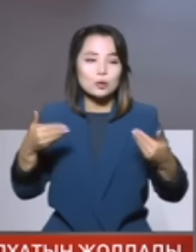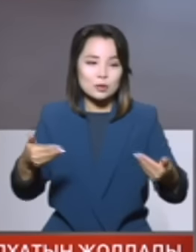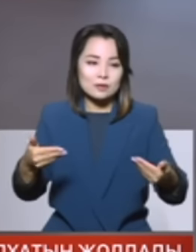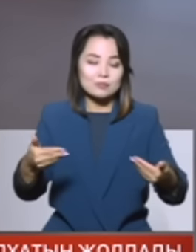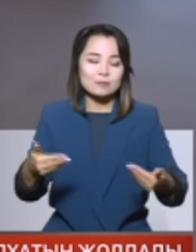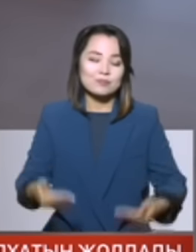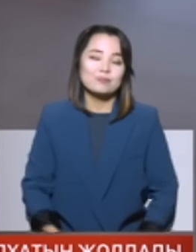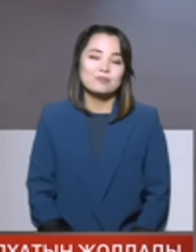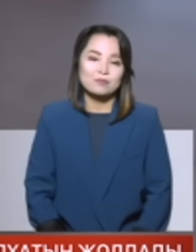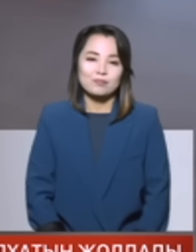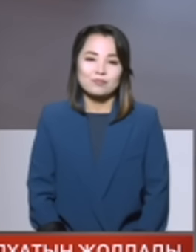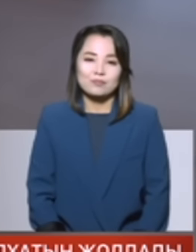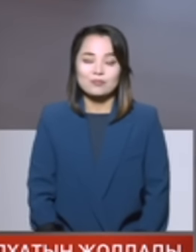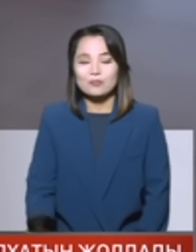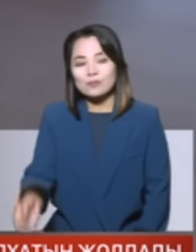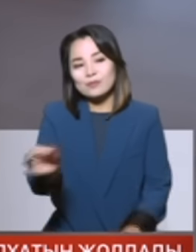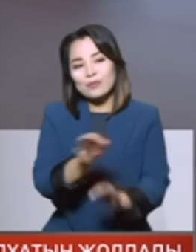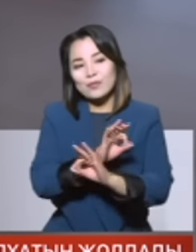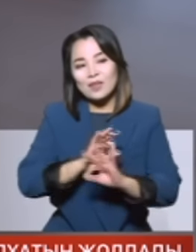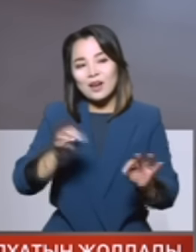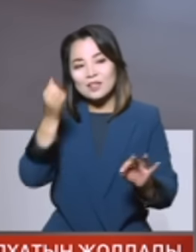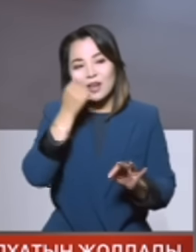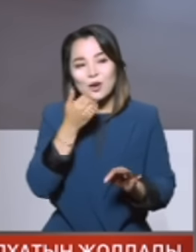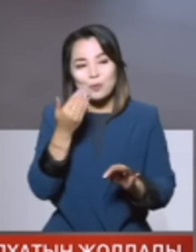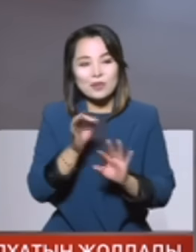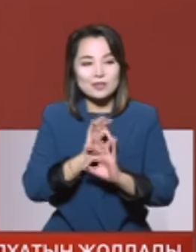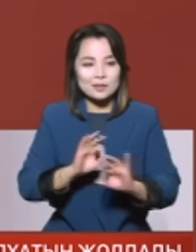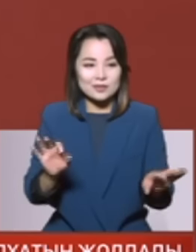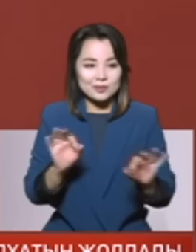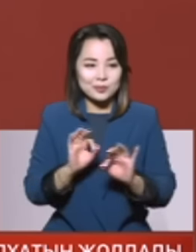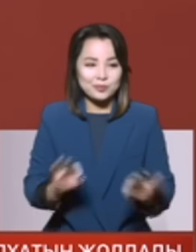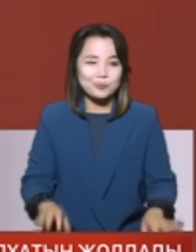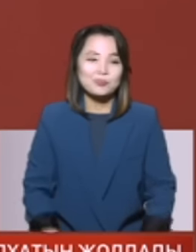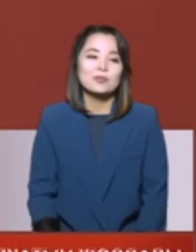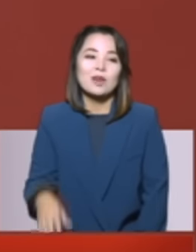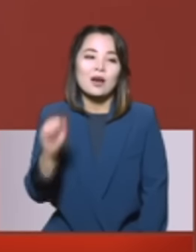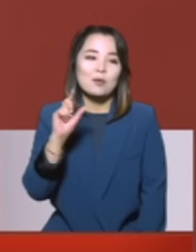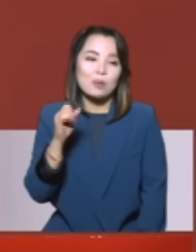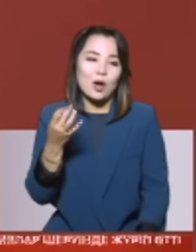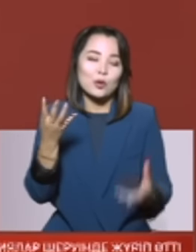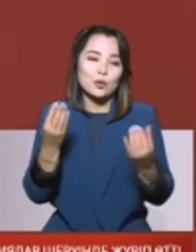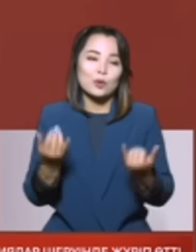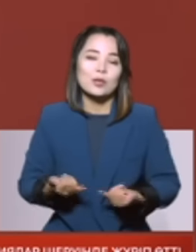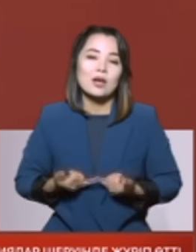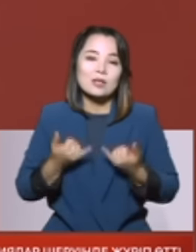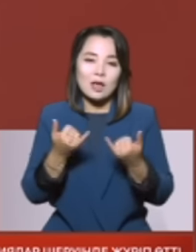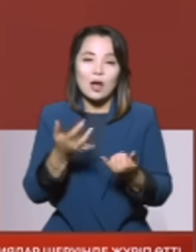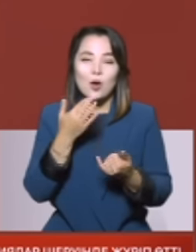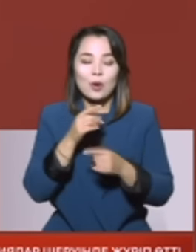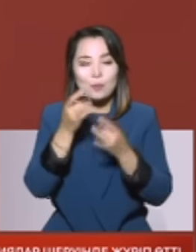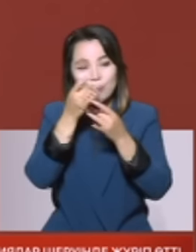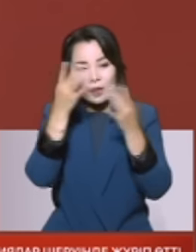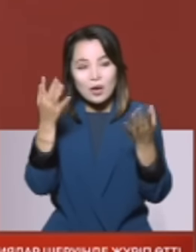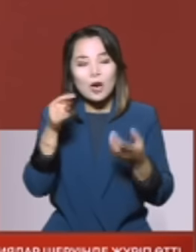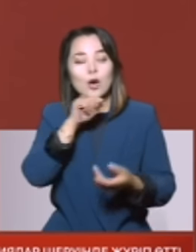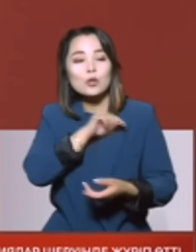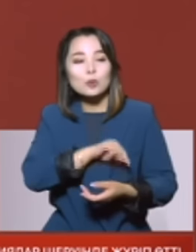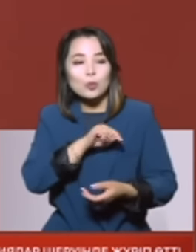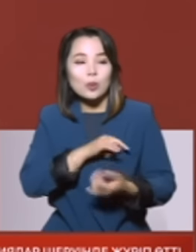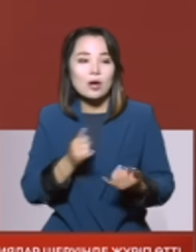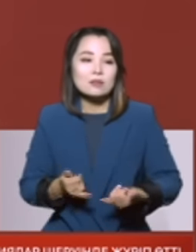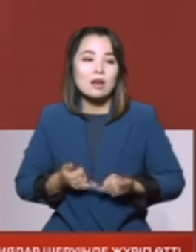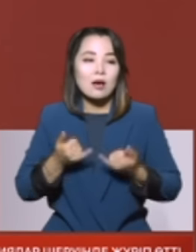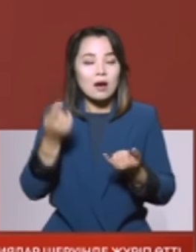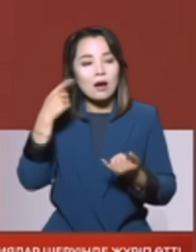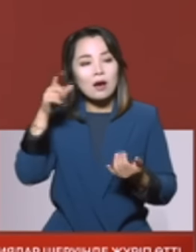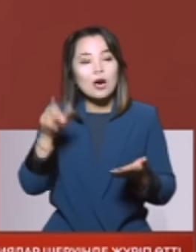Армангүл? Керемет, рахмет, самал көп-көп. Абай күнін атап өту ұлттық мәдениет пен руханиятқа,